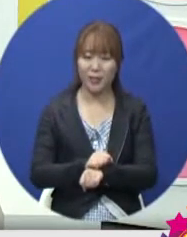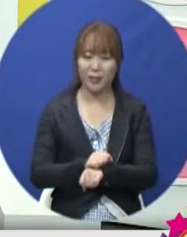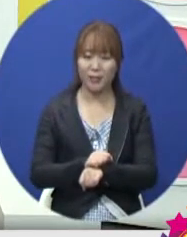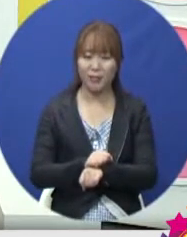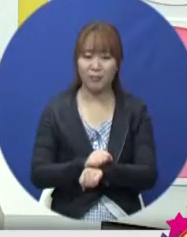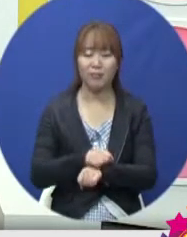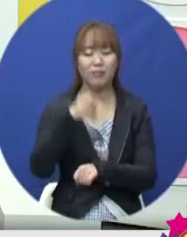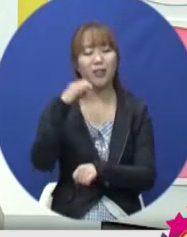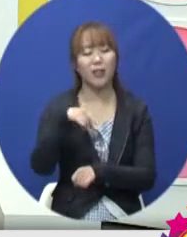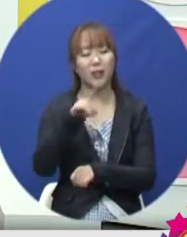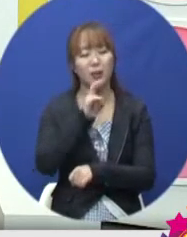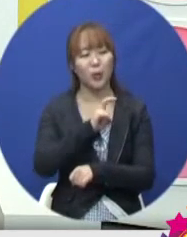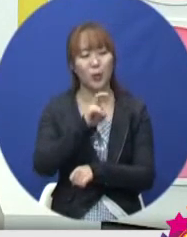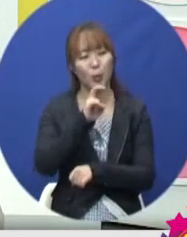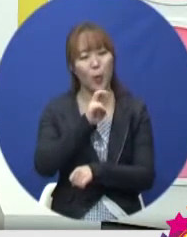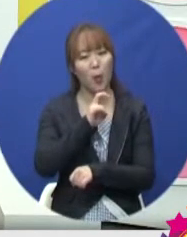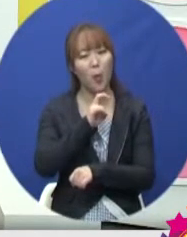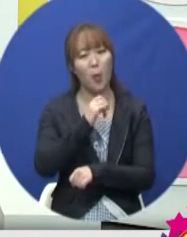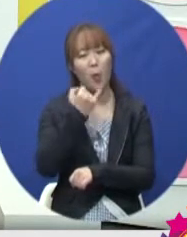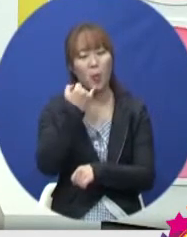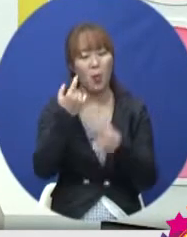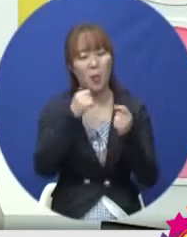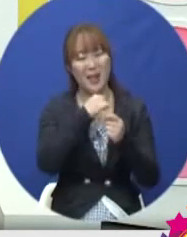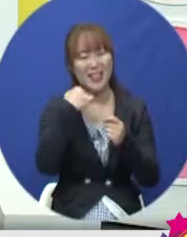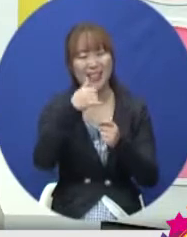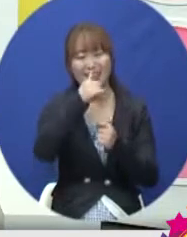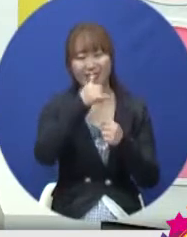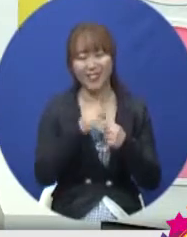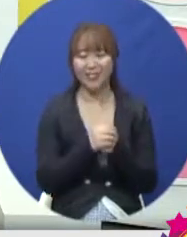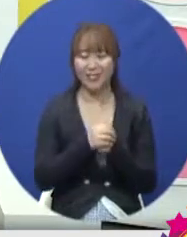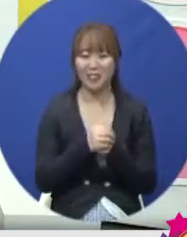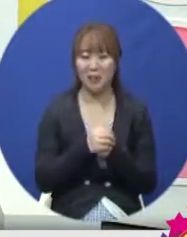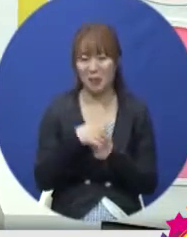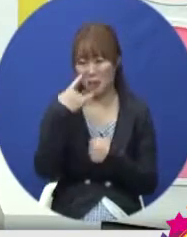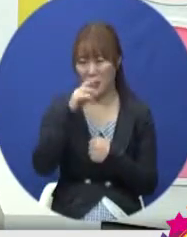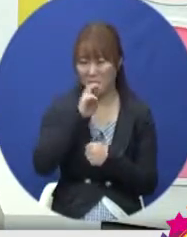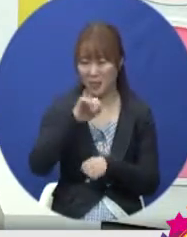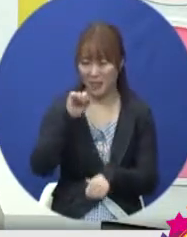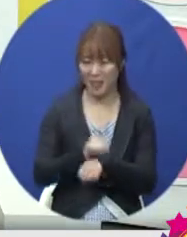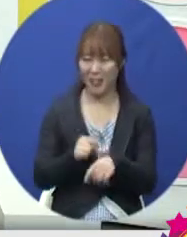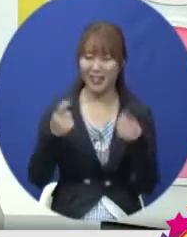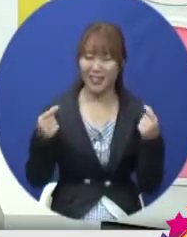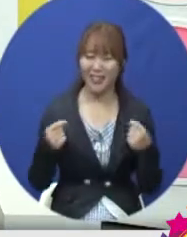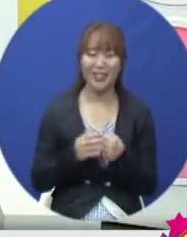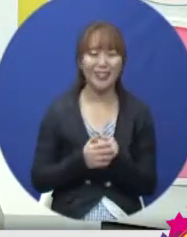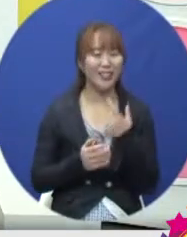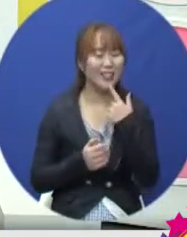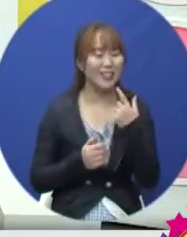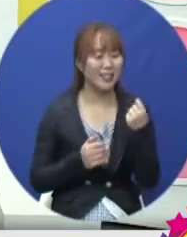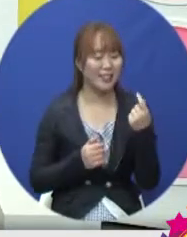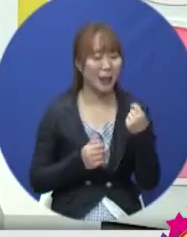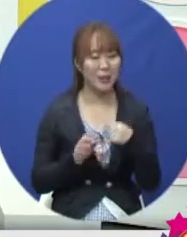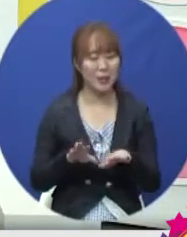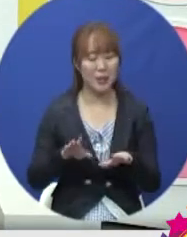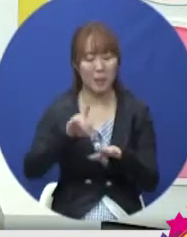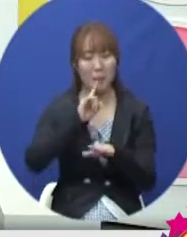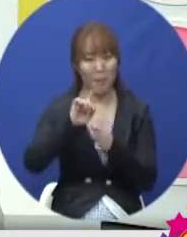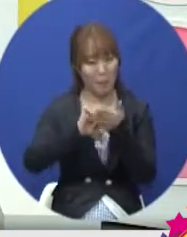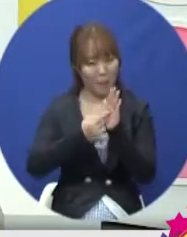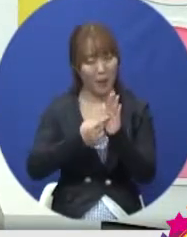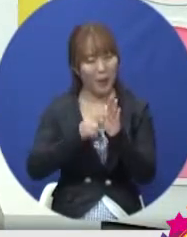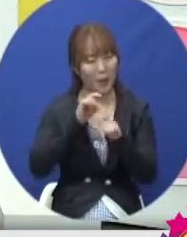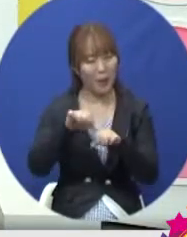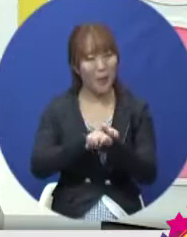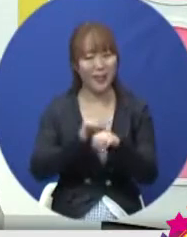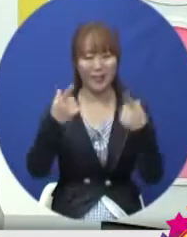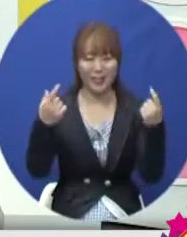그냥 이 노래가 좀 맛이 있더라고요. 맛이 있더라고. 야, 네. 우리 어머님 노래 잘하시게 보이는데 벌써요? 그러게요. 표현이 남달라. 네,